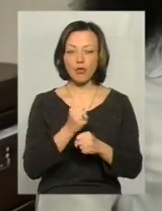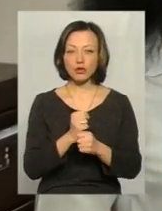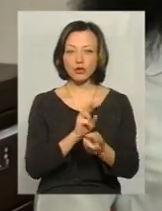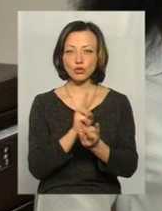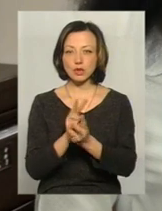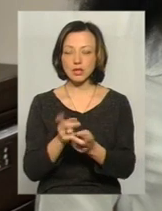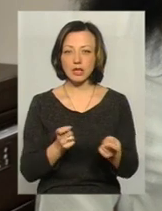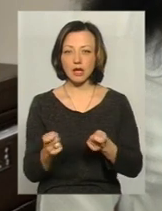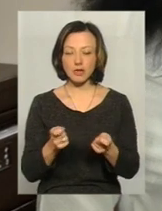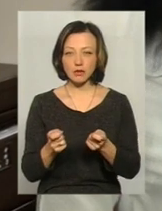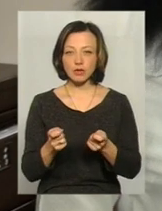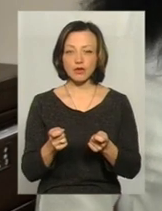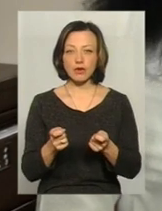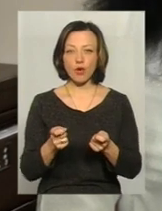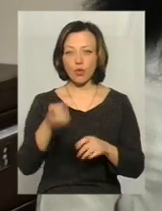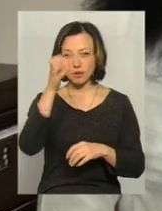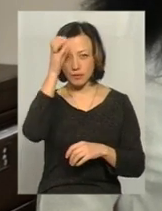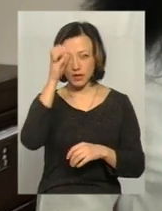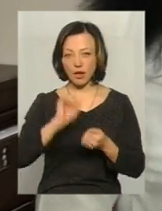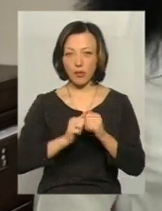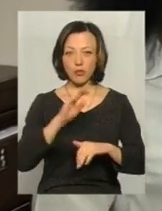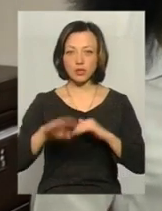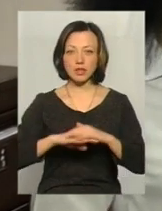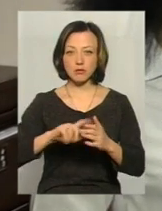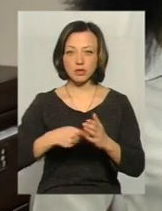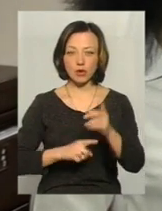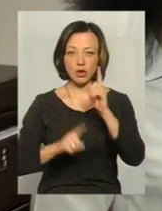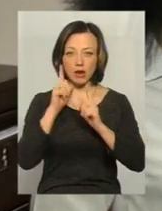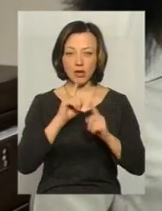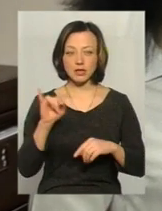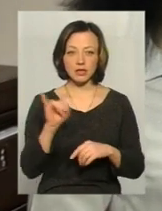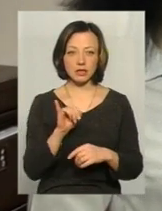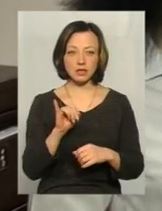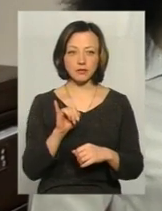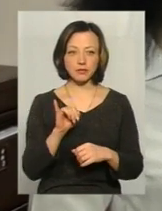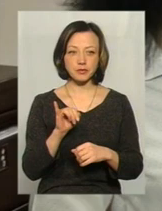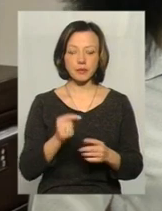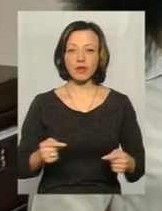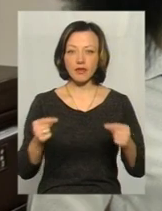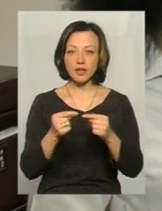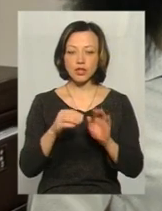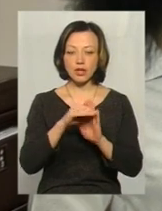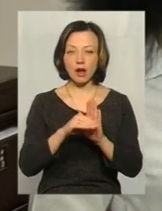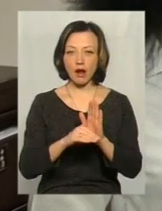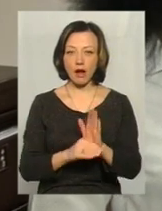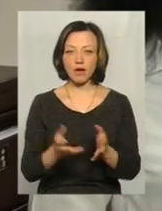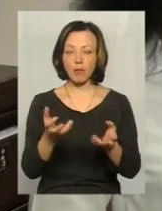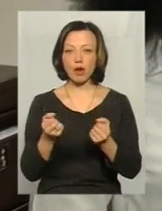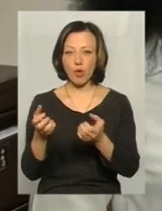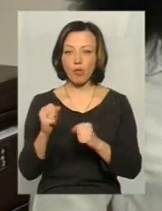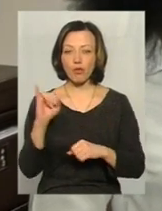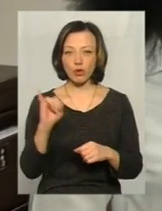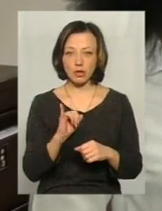керівництвом управління освіти Кам'янець-Подільської міської ради та визначили графік прийому.